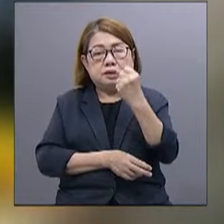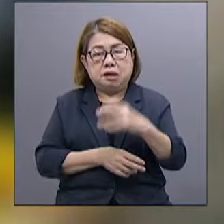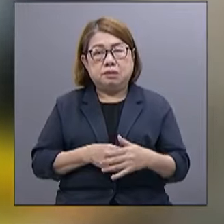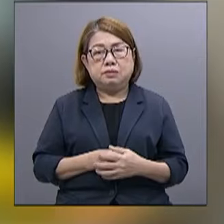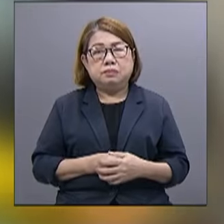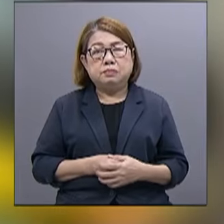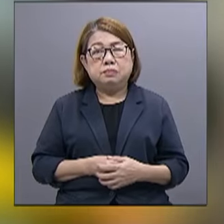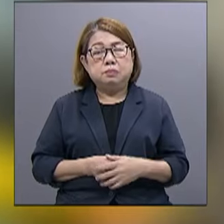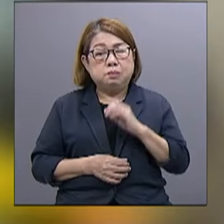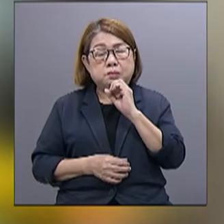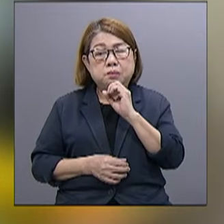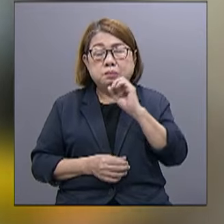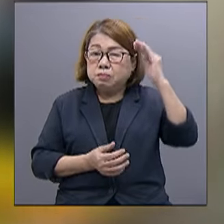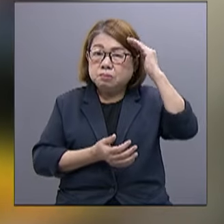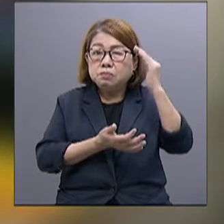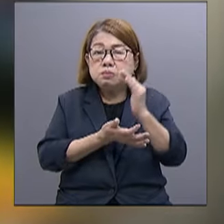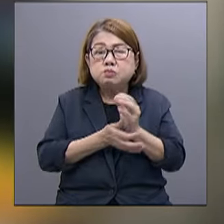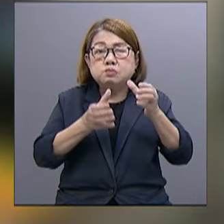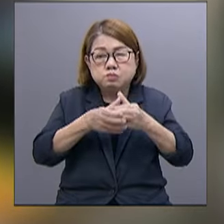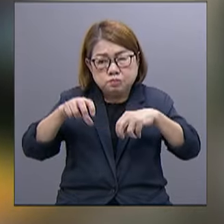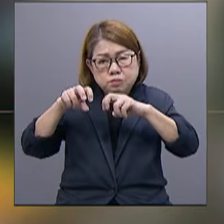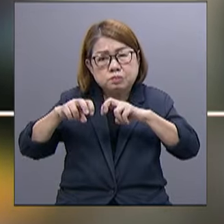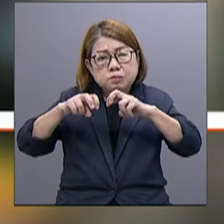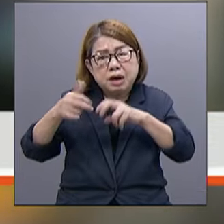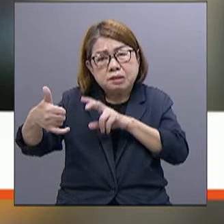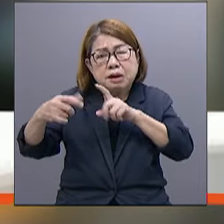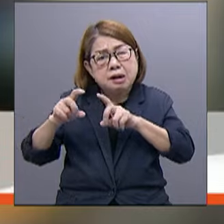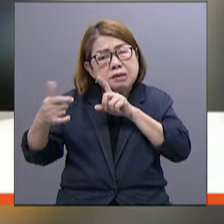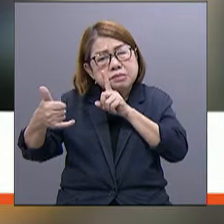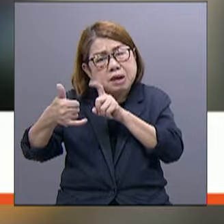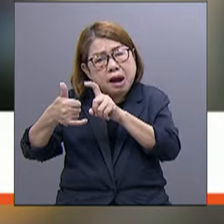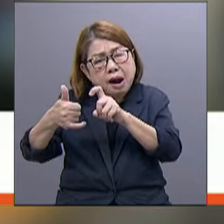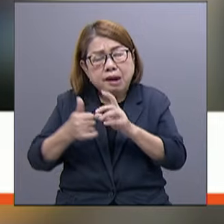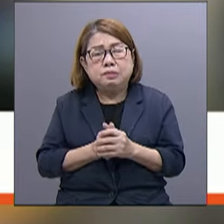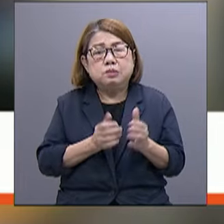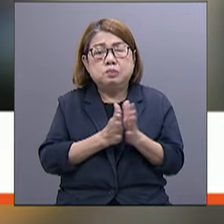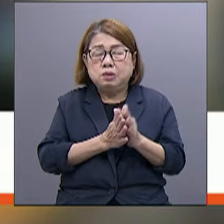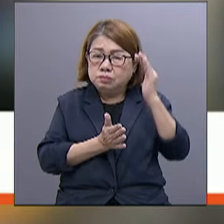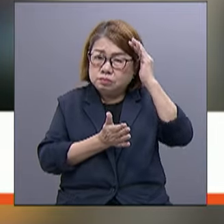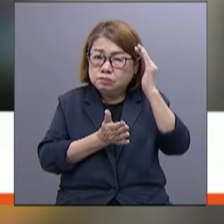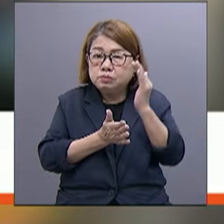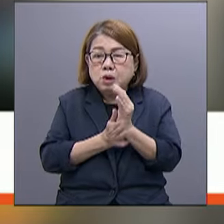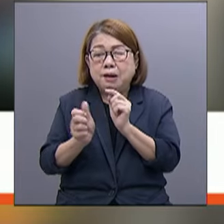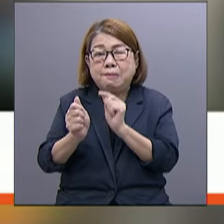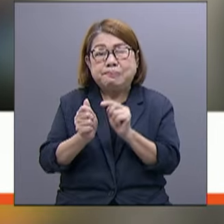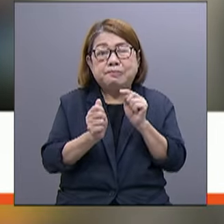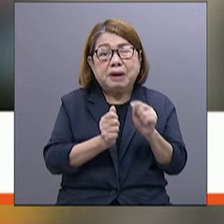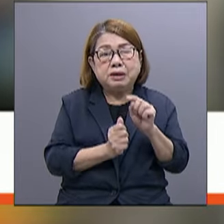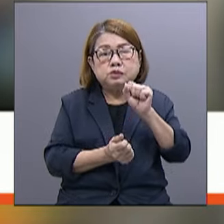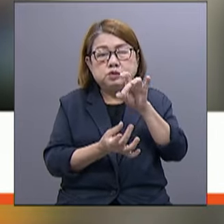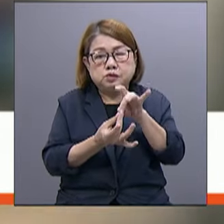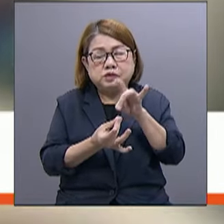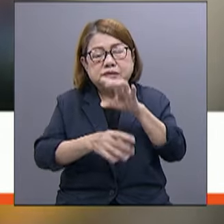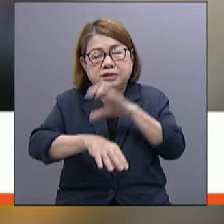คือหนูจะให้เด็กมันเหมือนมันกตำรวจชุดสืบสวนภูธรสุโขทัยร่วมกับตำรวจภูธรศรีสัชนาลัยจับกุมหญิงอายุ